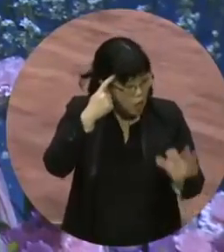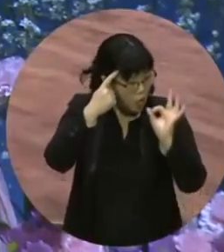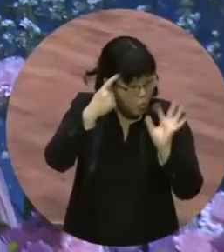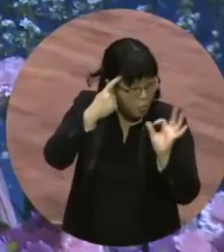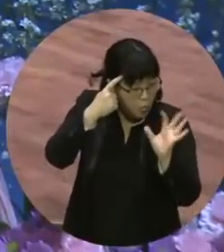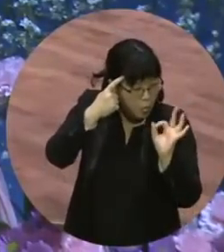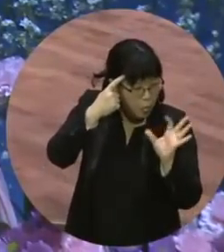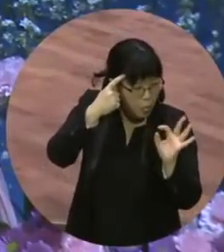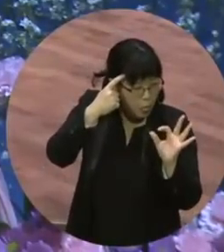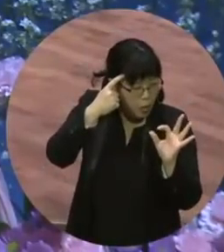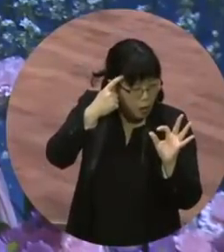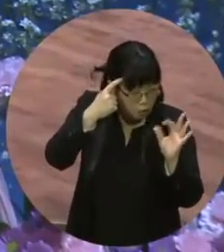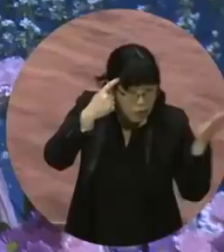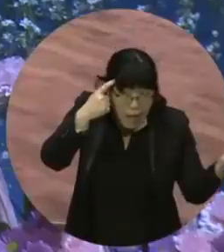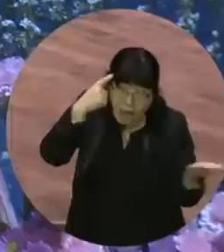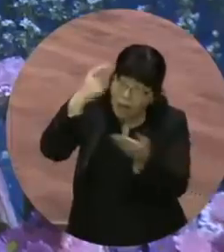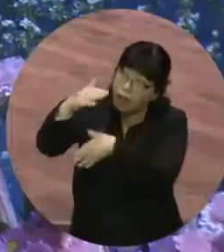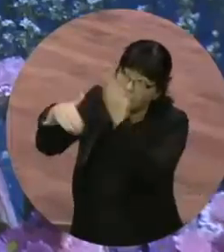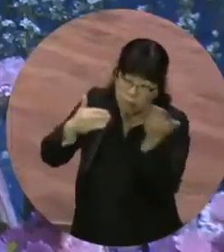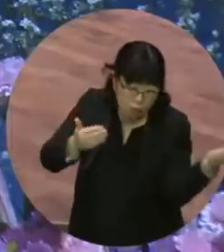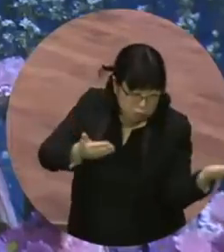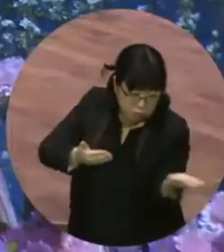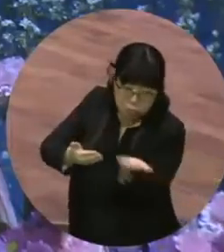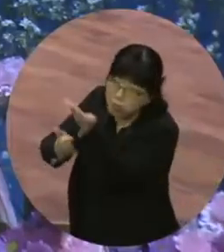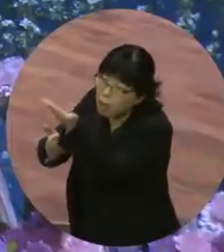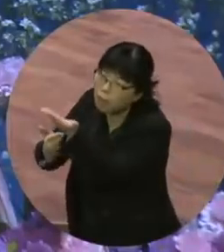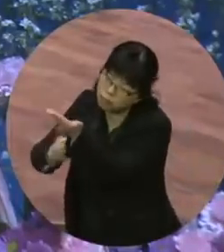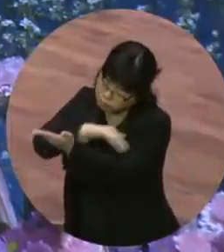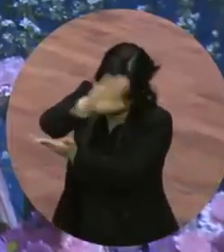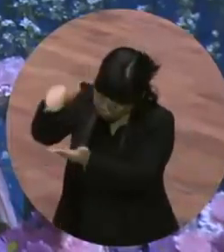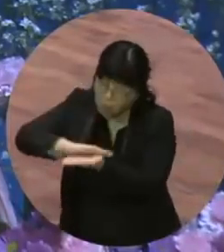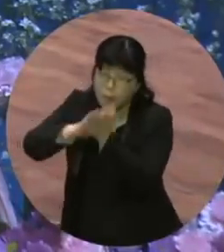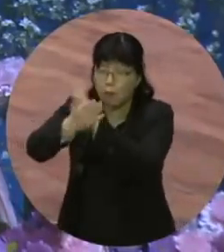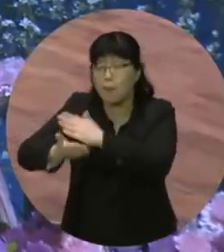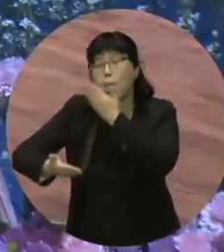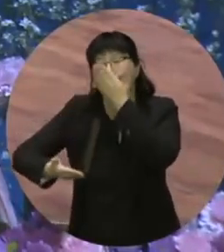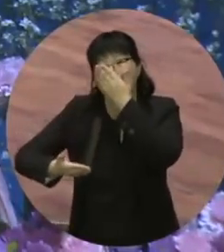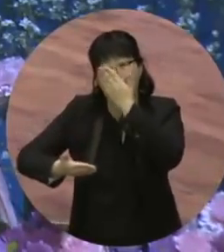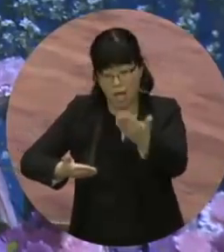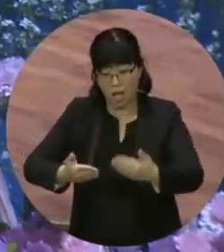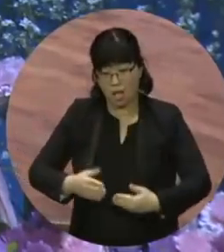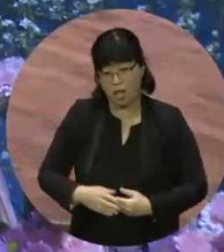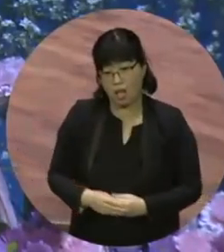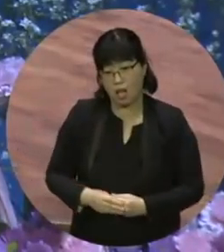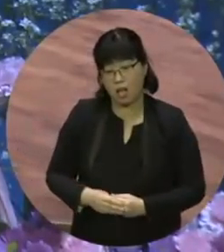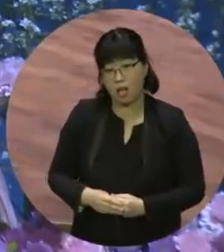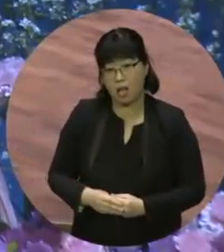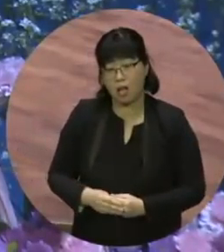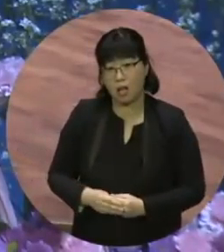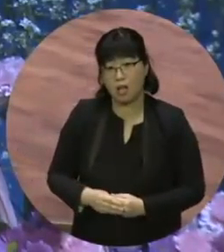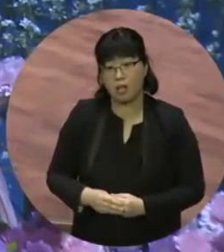가능으로 역전시키시는데 엘사다이 하나님이 확실하게